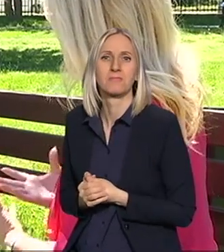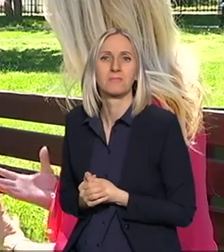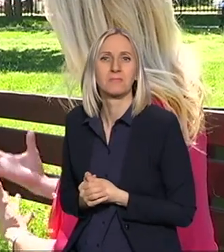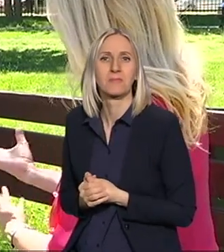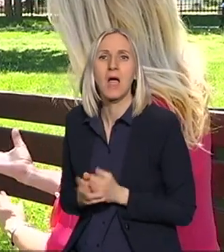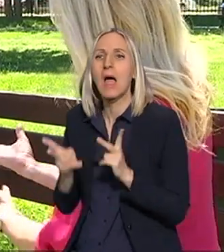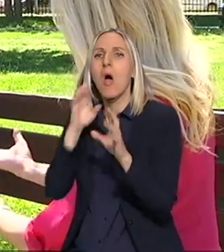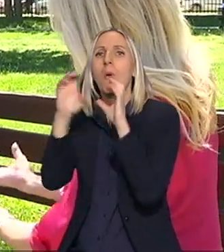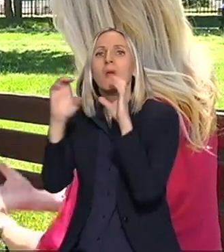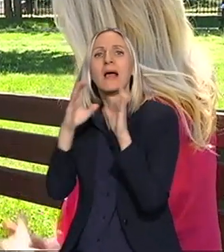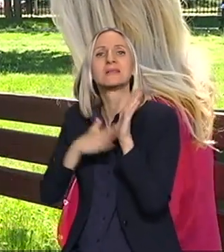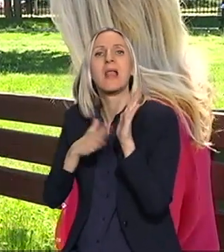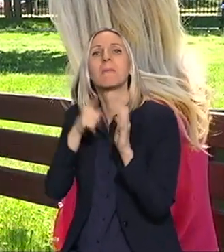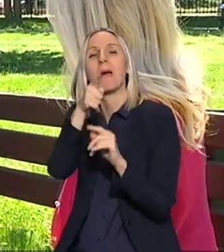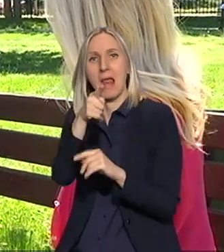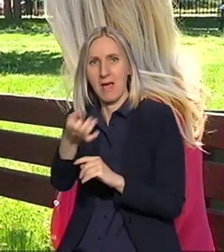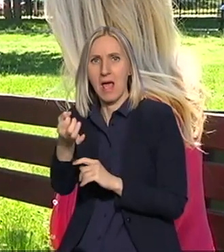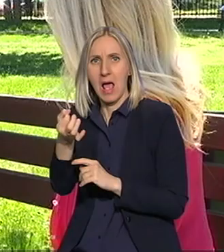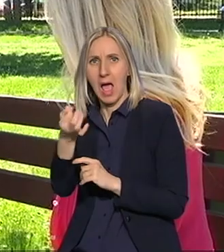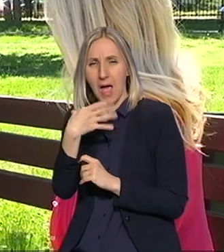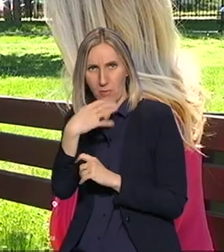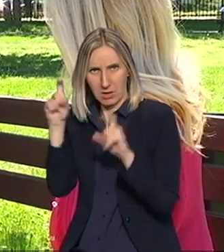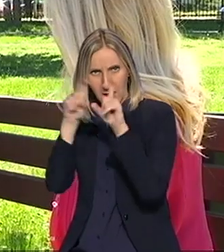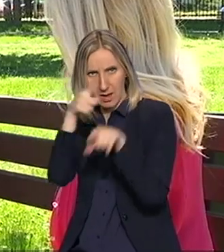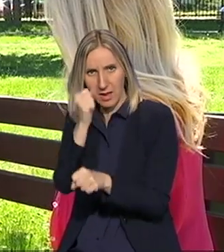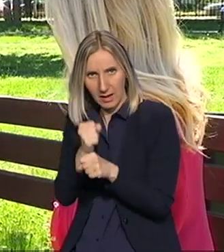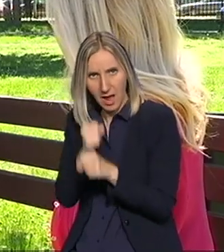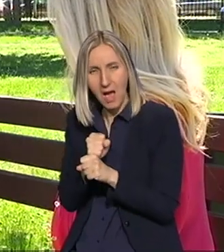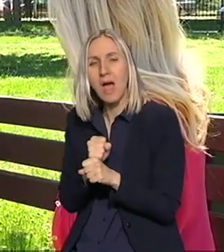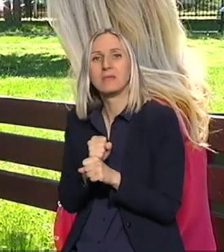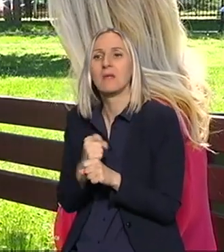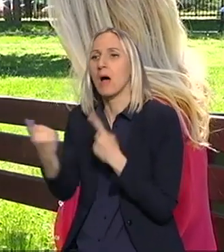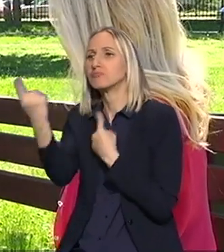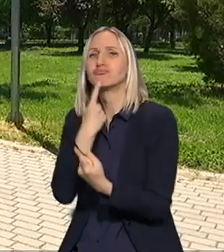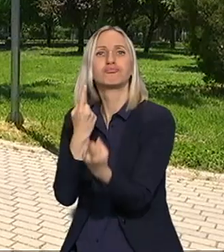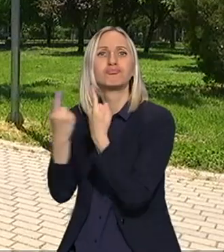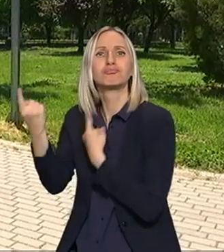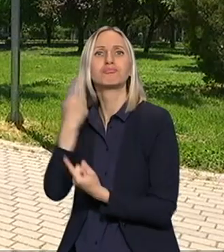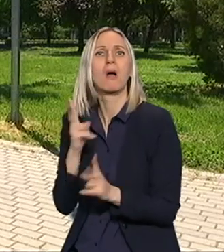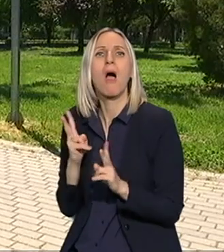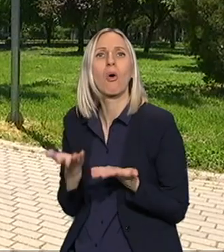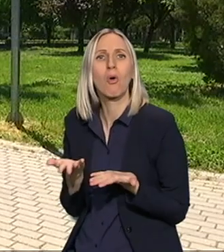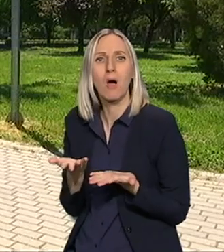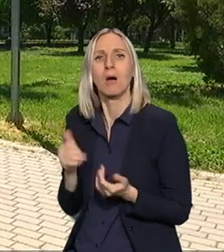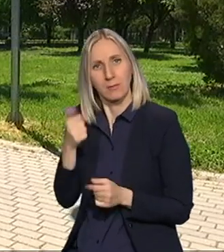je komunikacija vaša sa pacijentima? Pa u apoteci ja radim ovde,